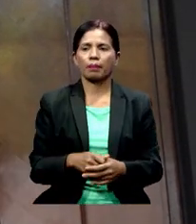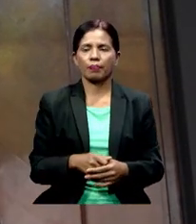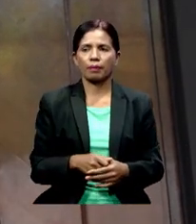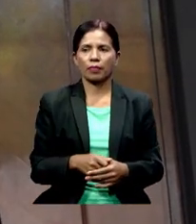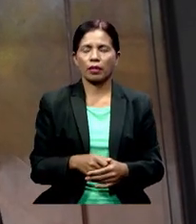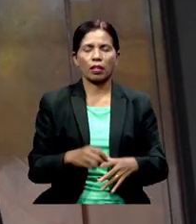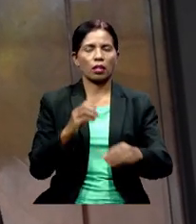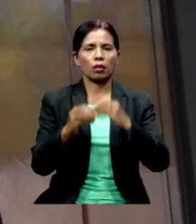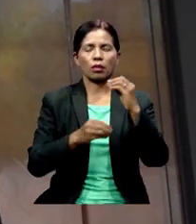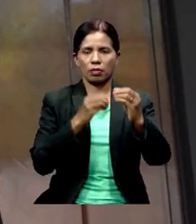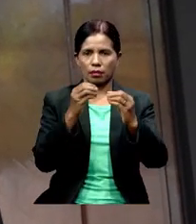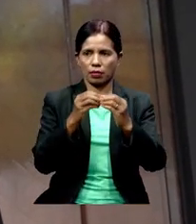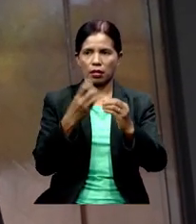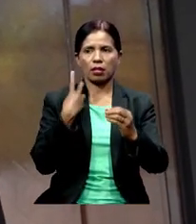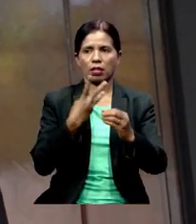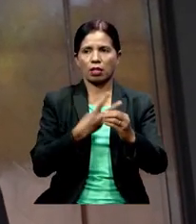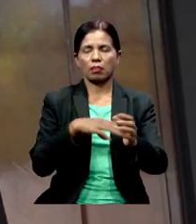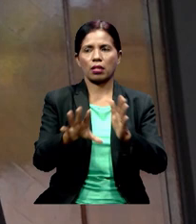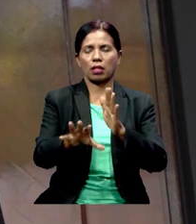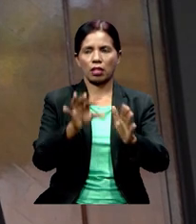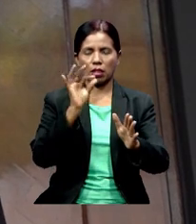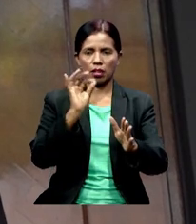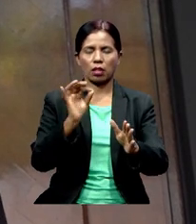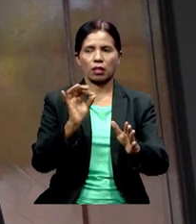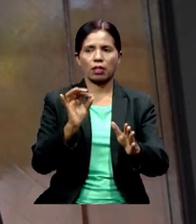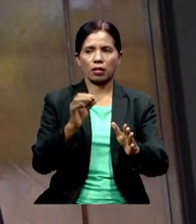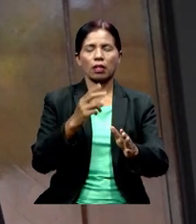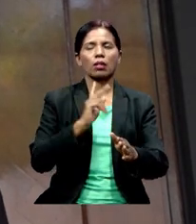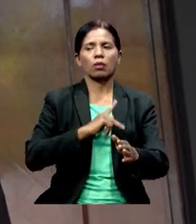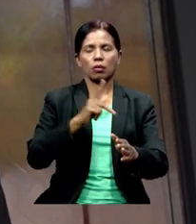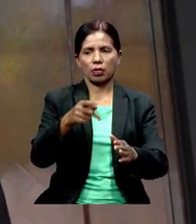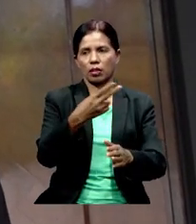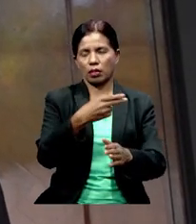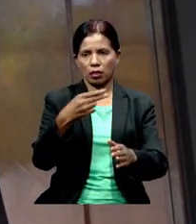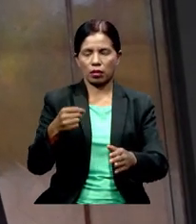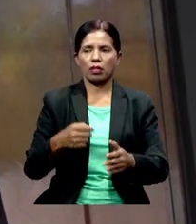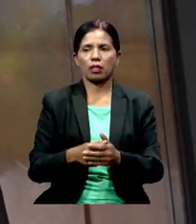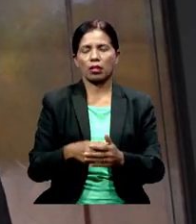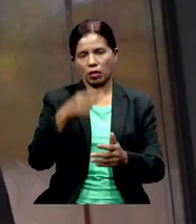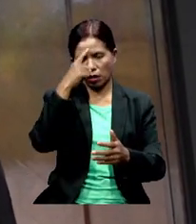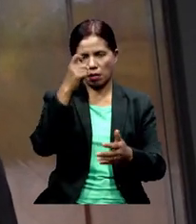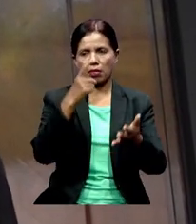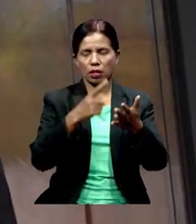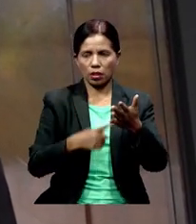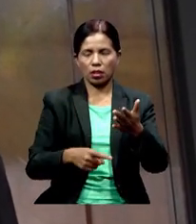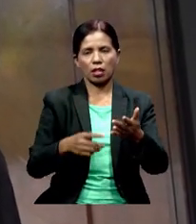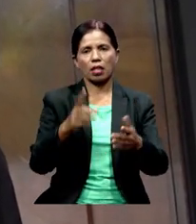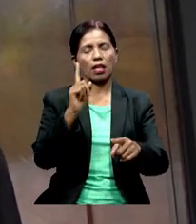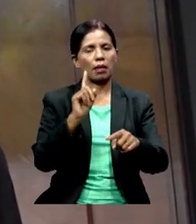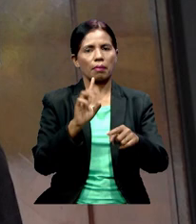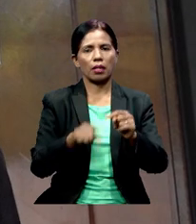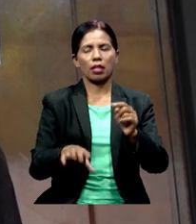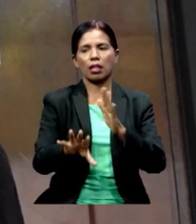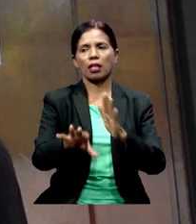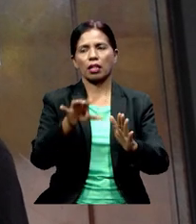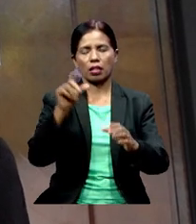La significa kataka ami hililos na Kupang o Bepom, tama saida maka la bel hili